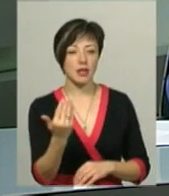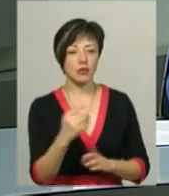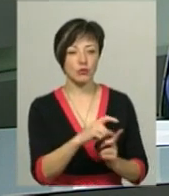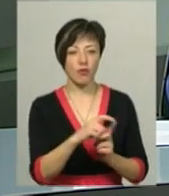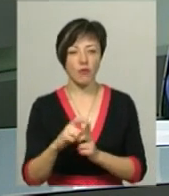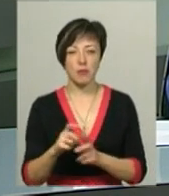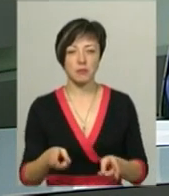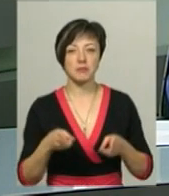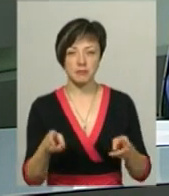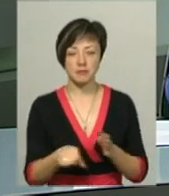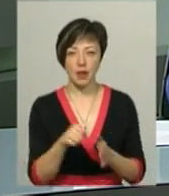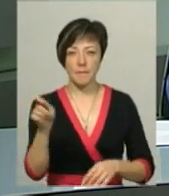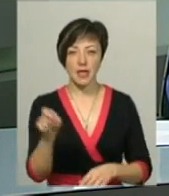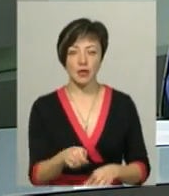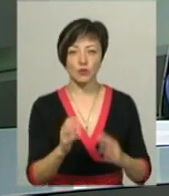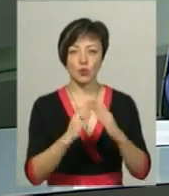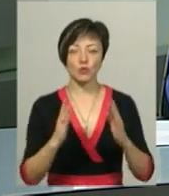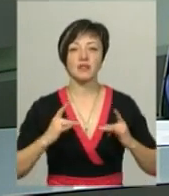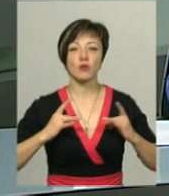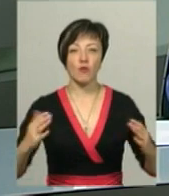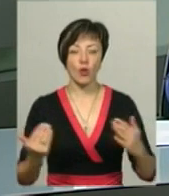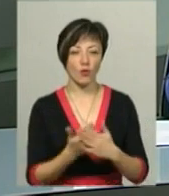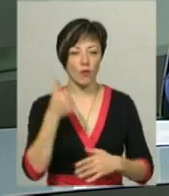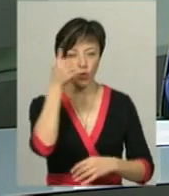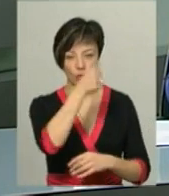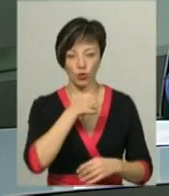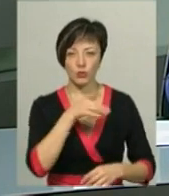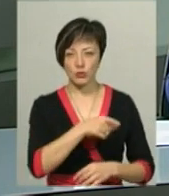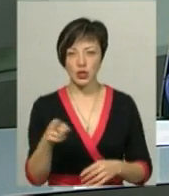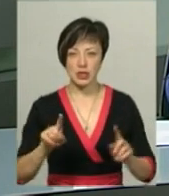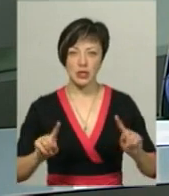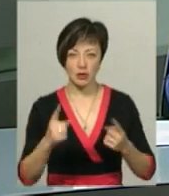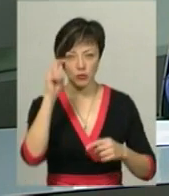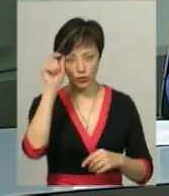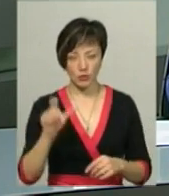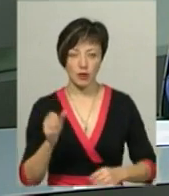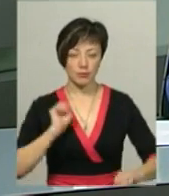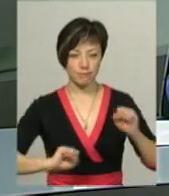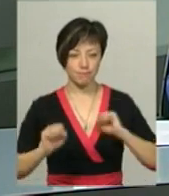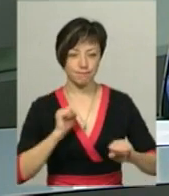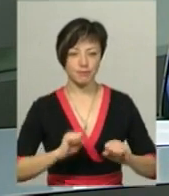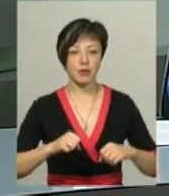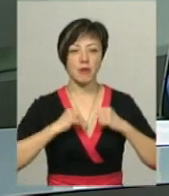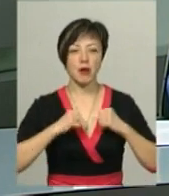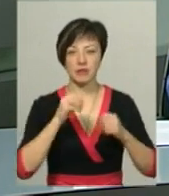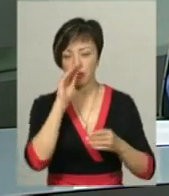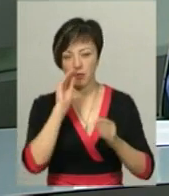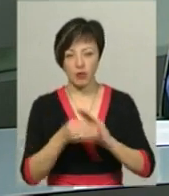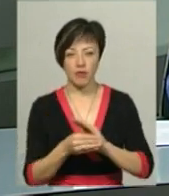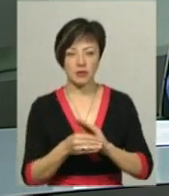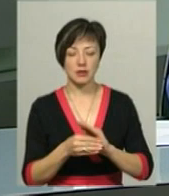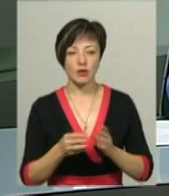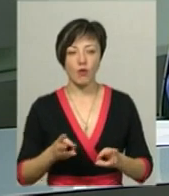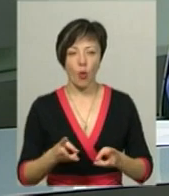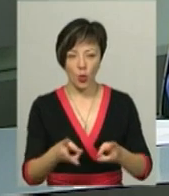словами, зловмисник приїхав додому на святкування Нового року. Під час затримання чоловік чинив опір та намагався переховатися у